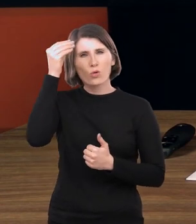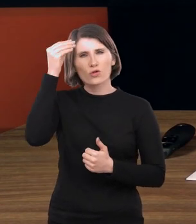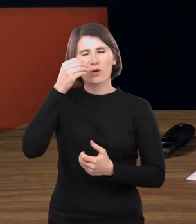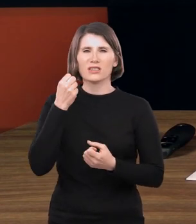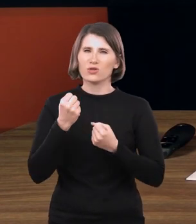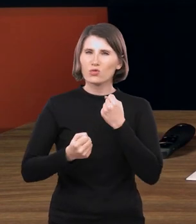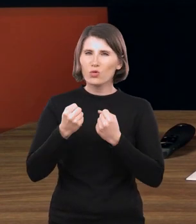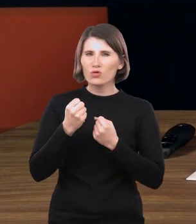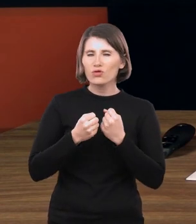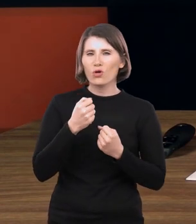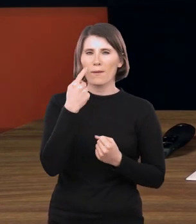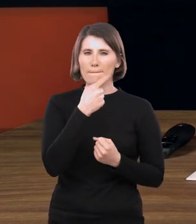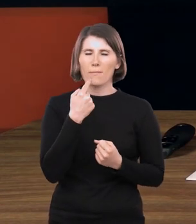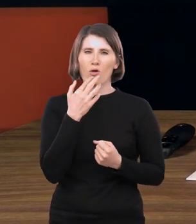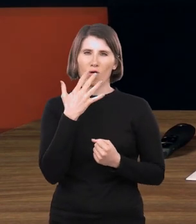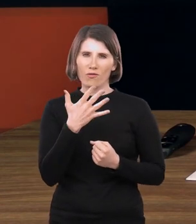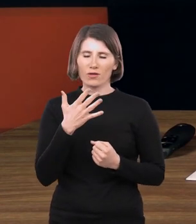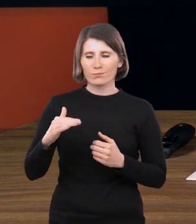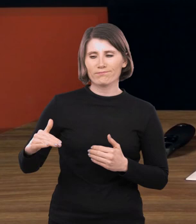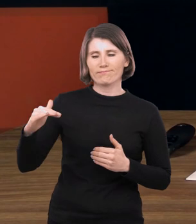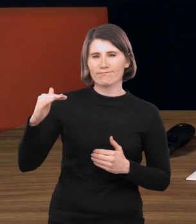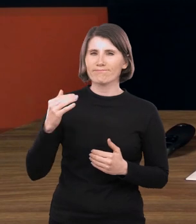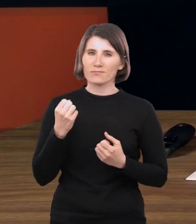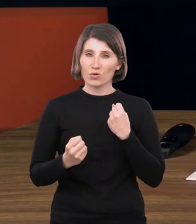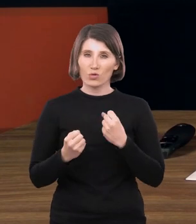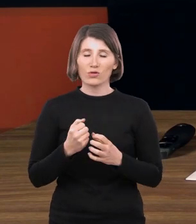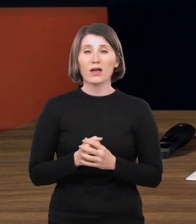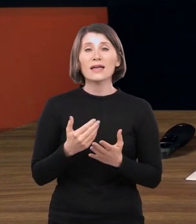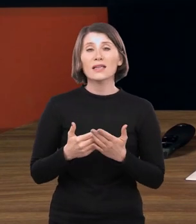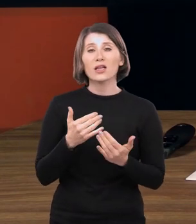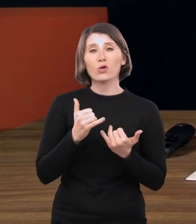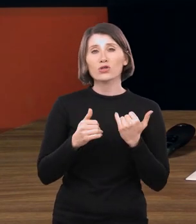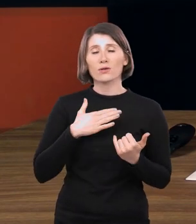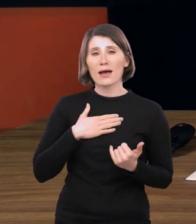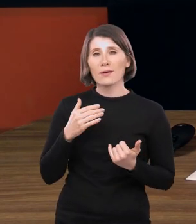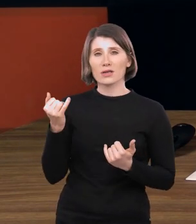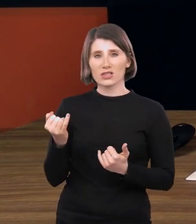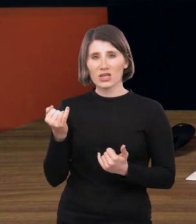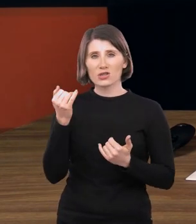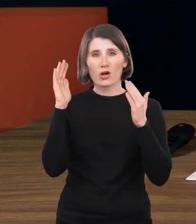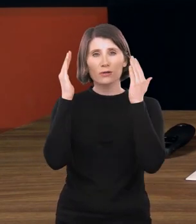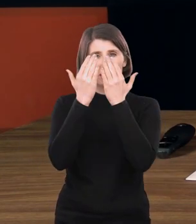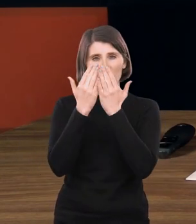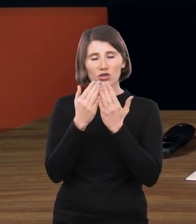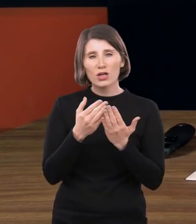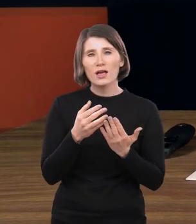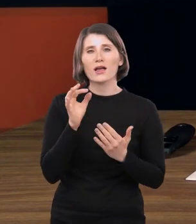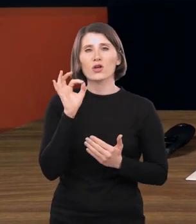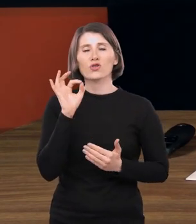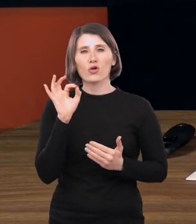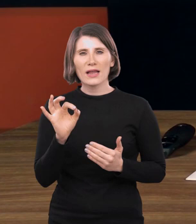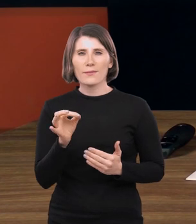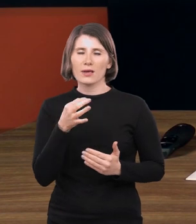nabywaniem mowy. Zatem jeśli mamy dziecko autystyczne, dobrze jest wykorzystywać właśnie tą drogę